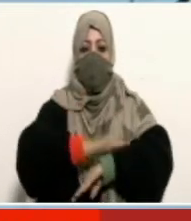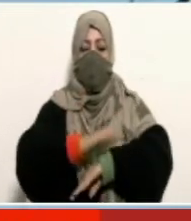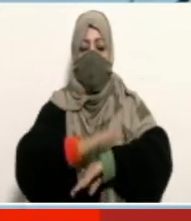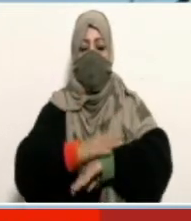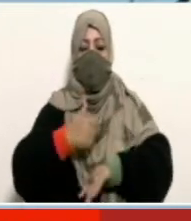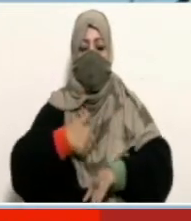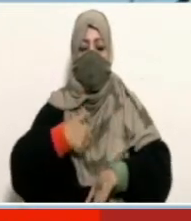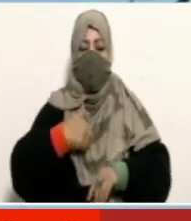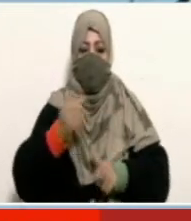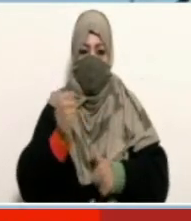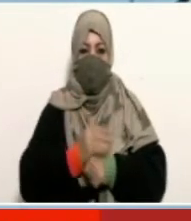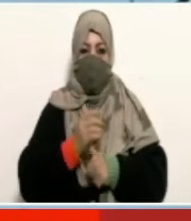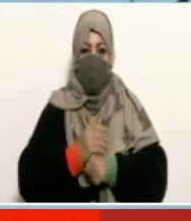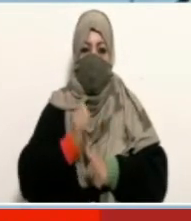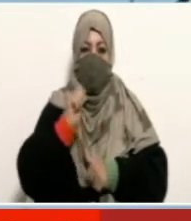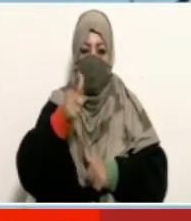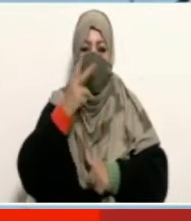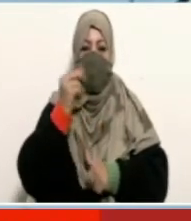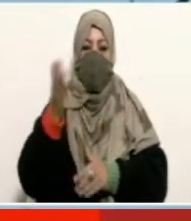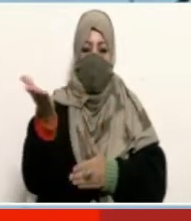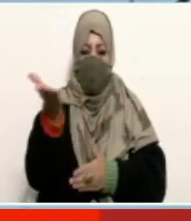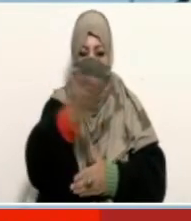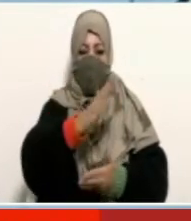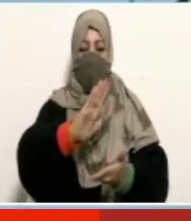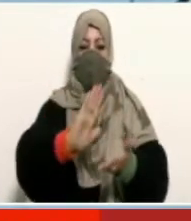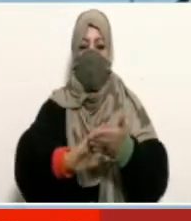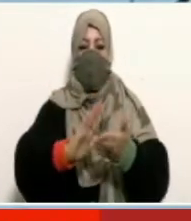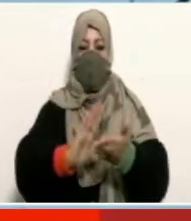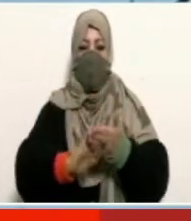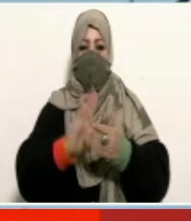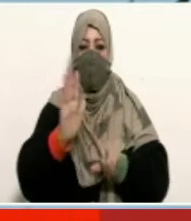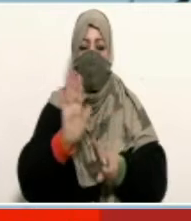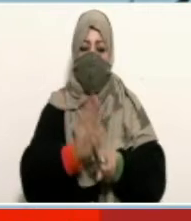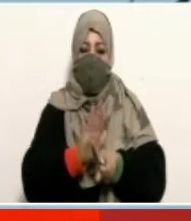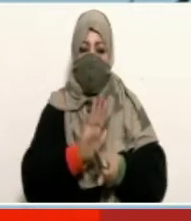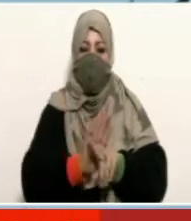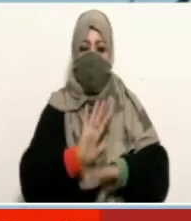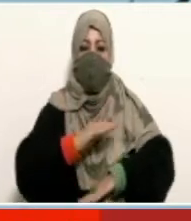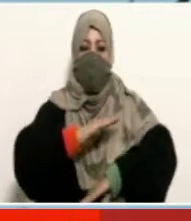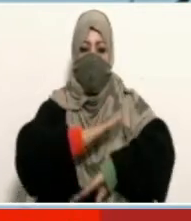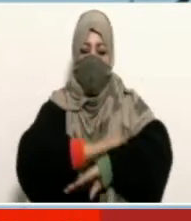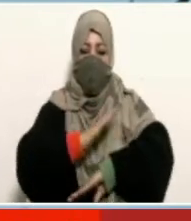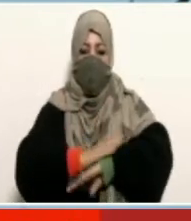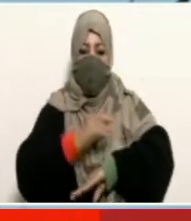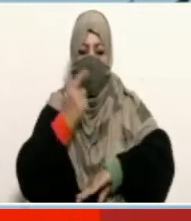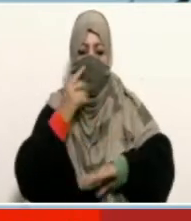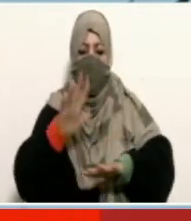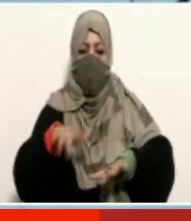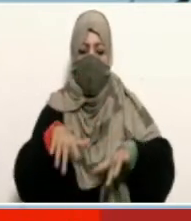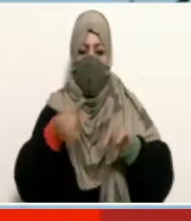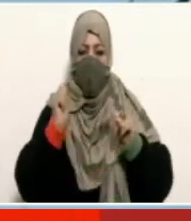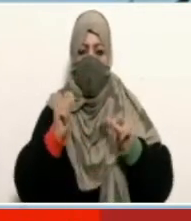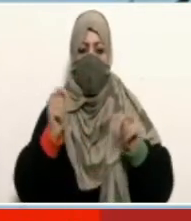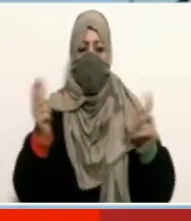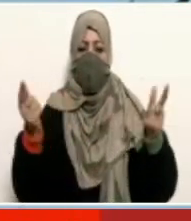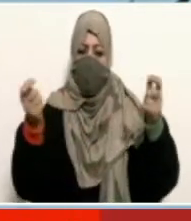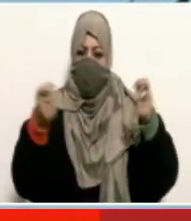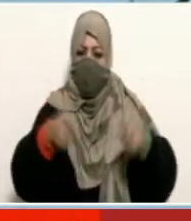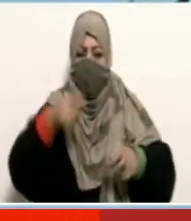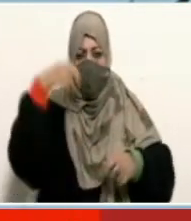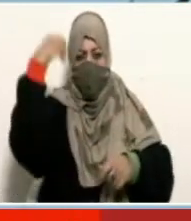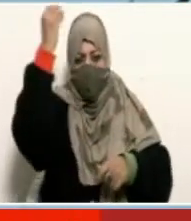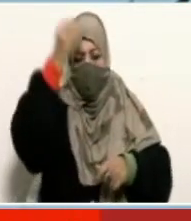له العقد، فعقد له العقد القران وبحضور يعني المأذون الشرعي وكذا، لكن اشترطت عليه شروط